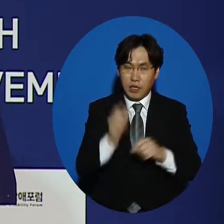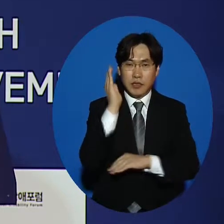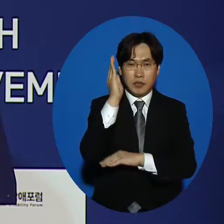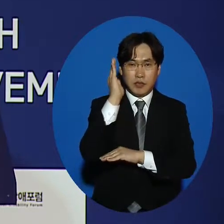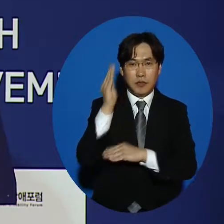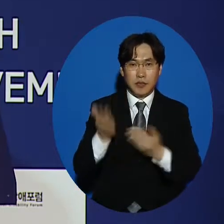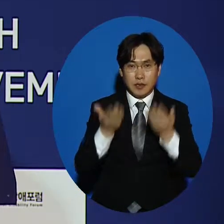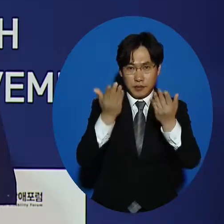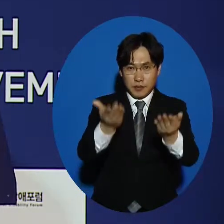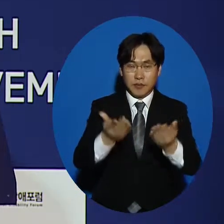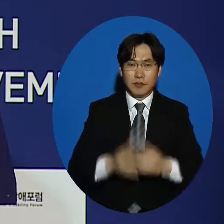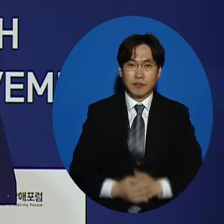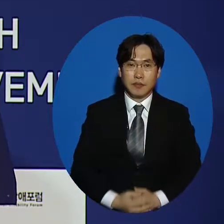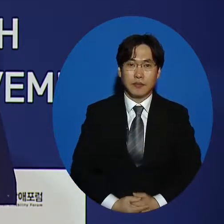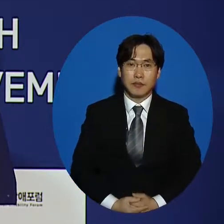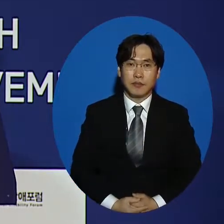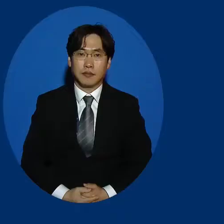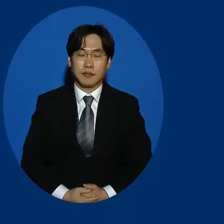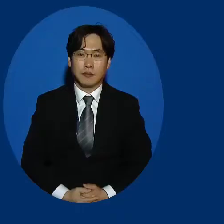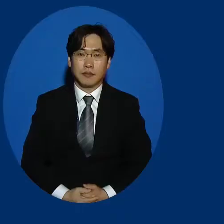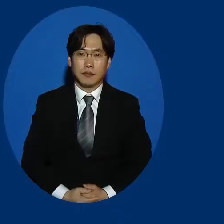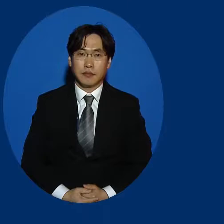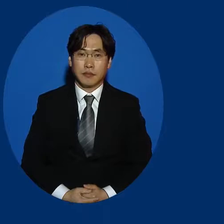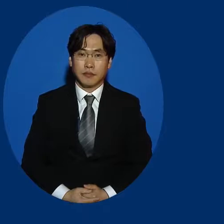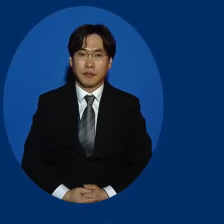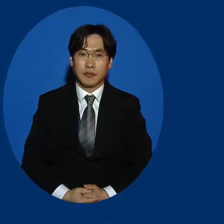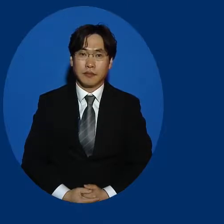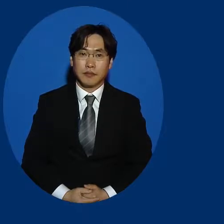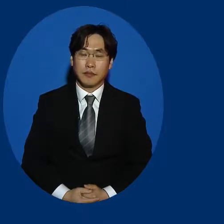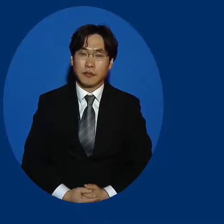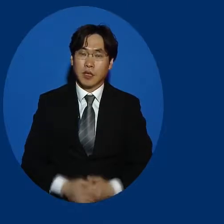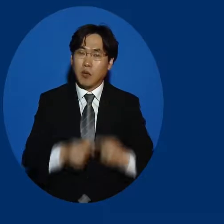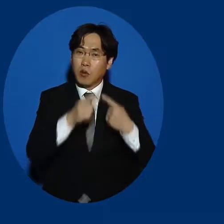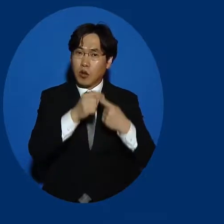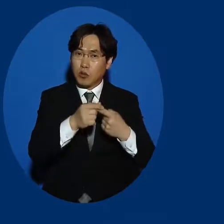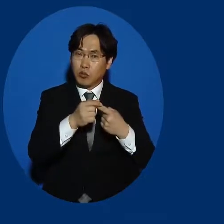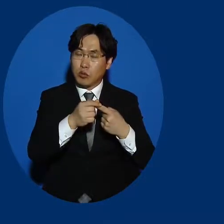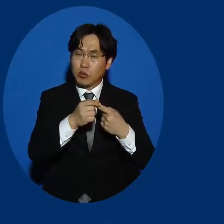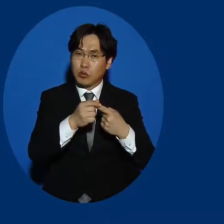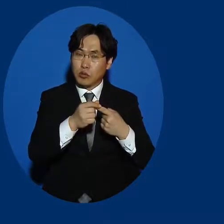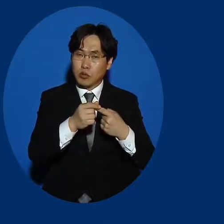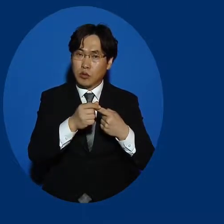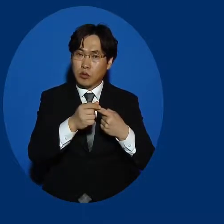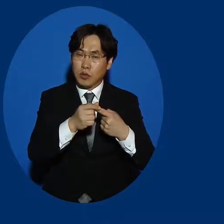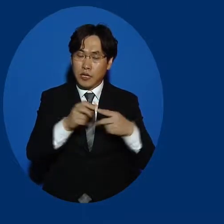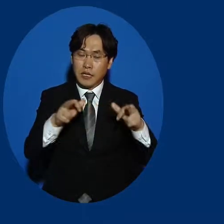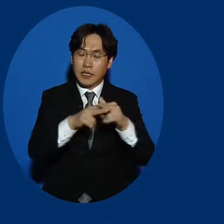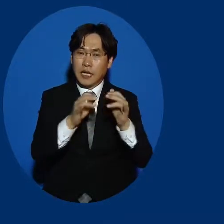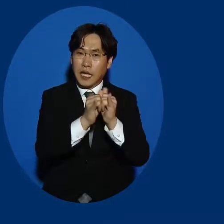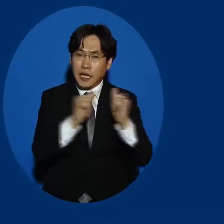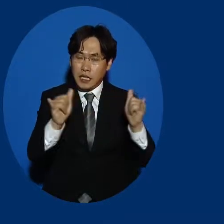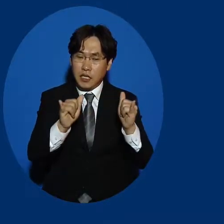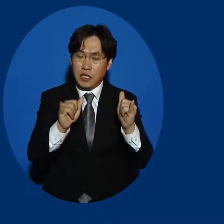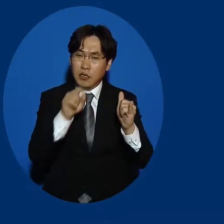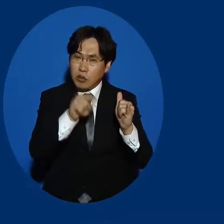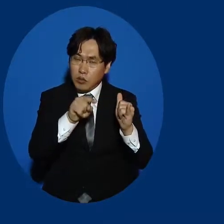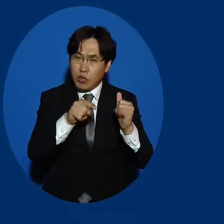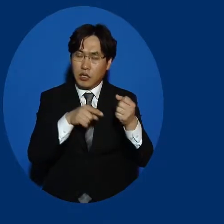간략히 말씀드리도록 하겠습니다. 먼저 장애 개념에 대한 이야기를